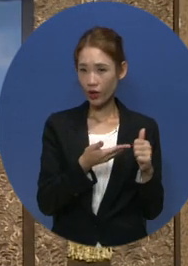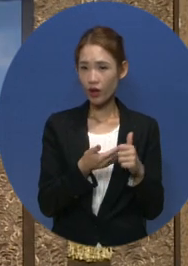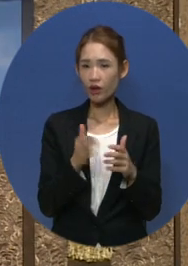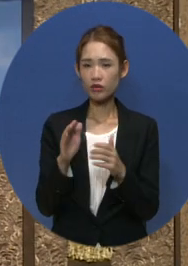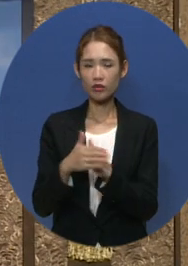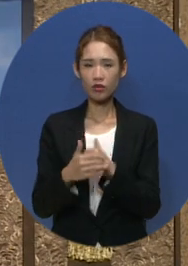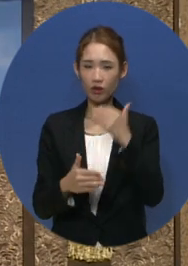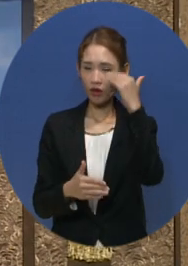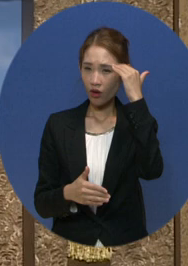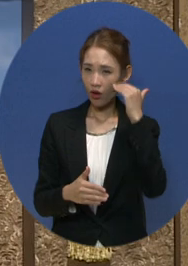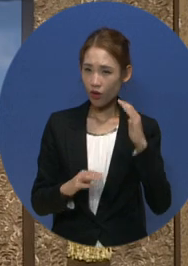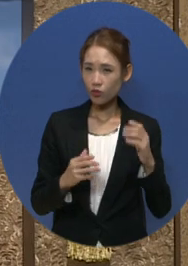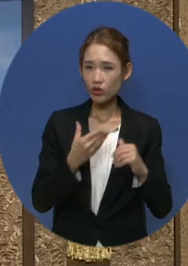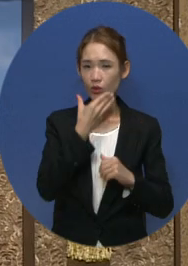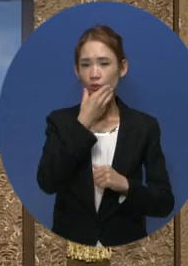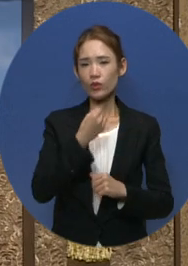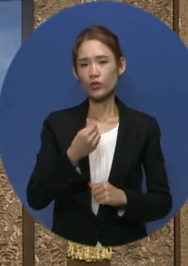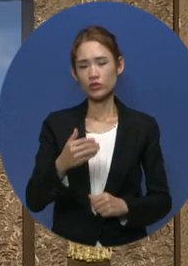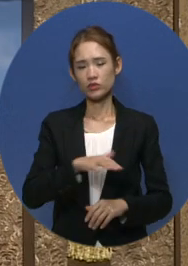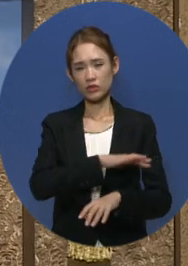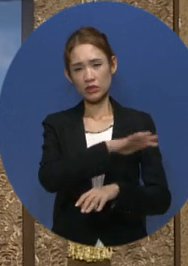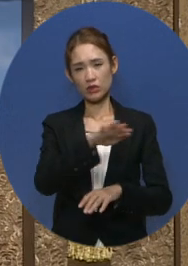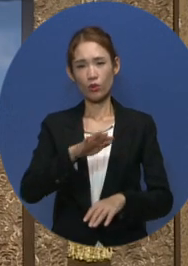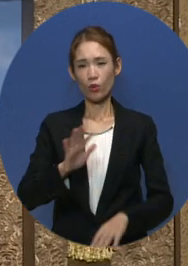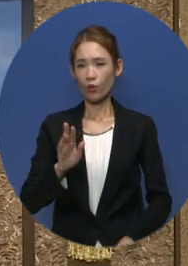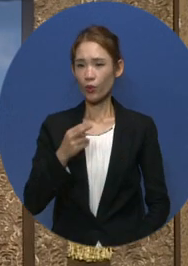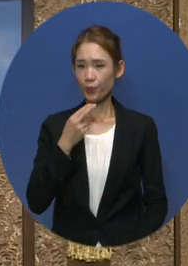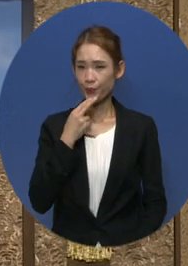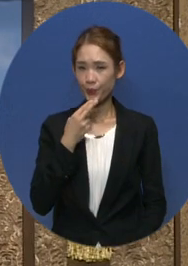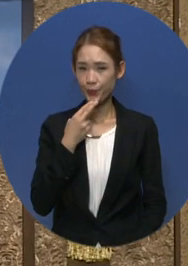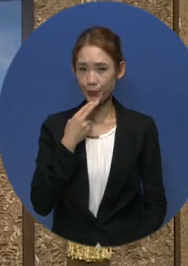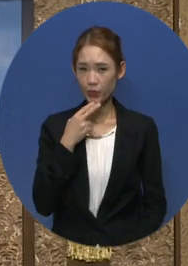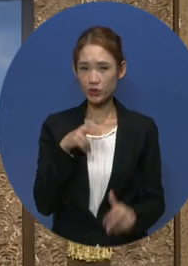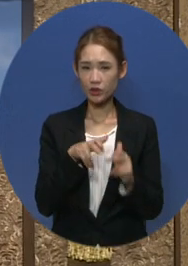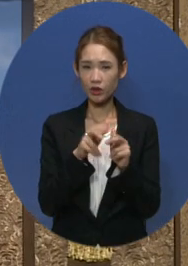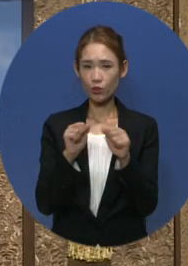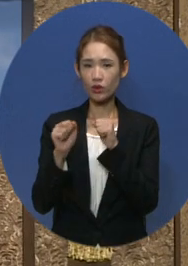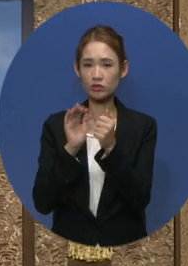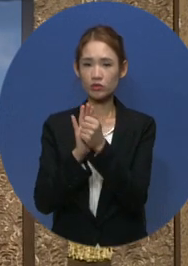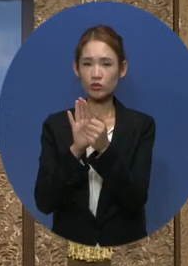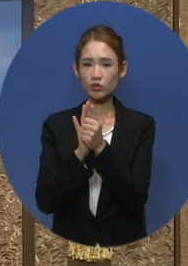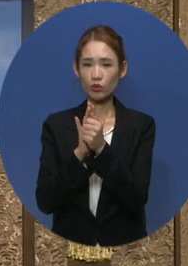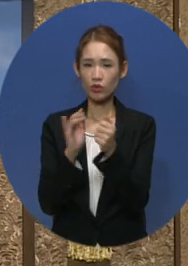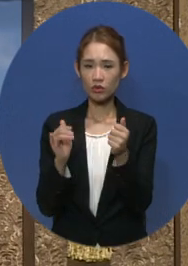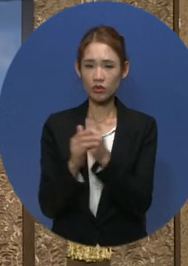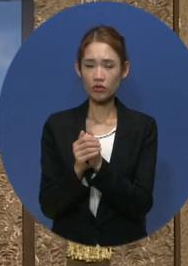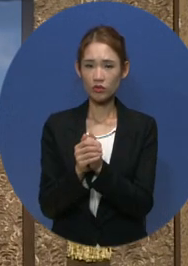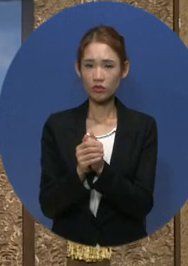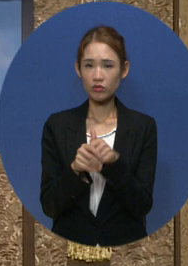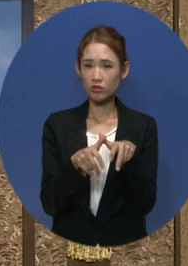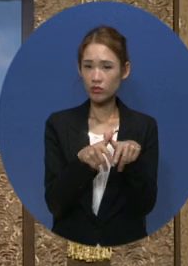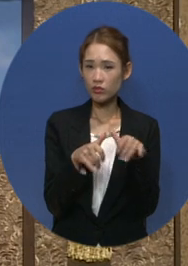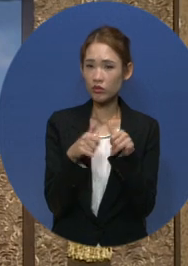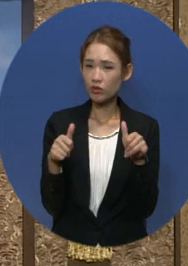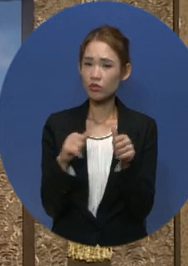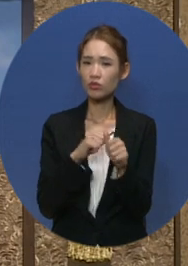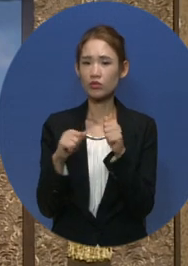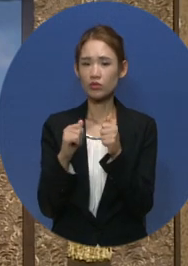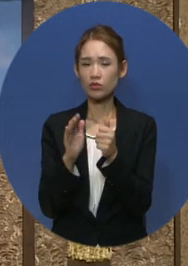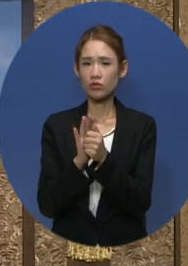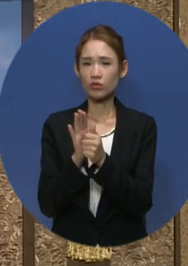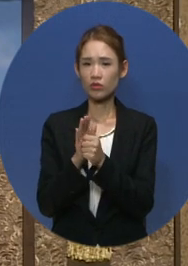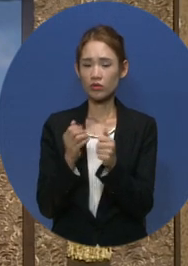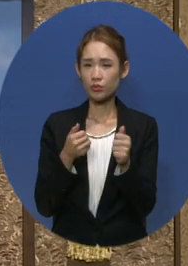지금 아예 복지 체계 자체가 없고, 그리고 이제 뭐 장애인 활동 지원사 이런 것도요. 보통 장애인 활동